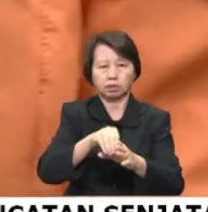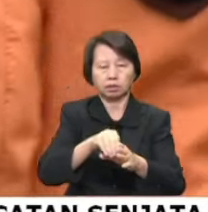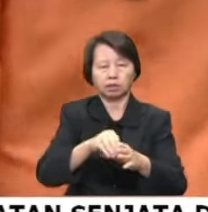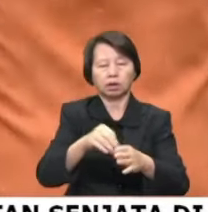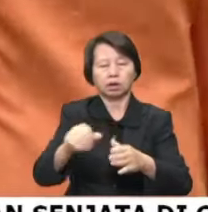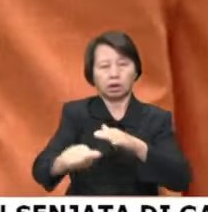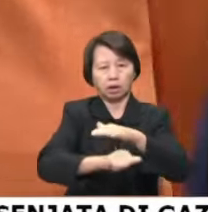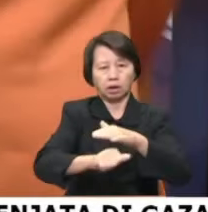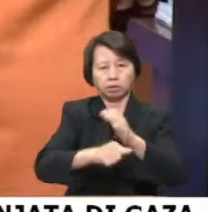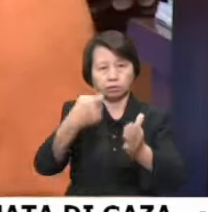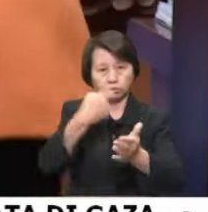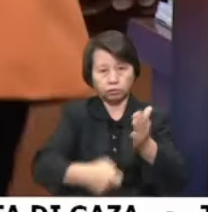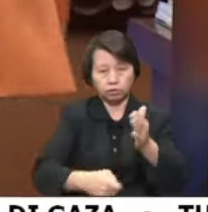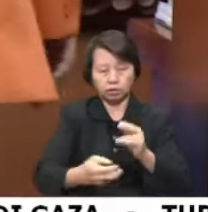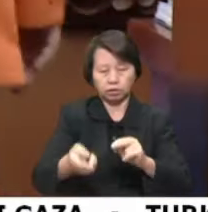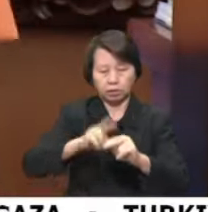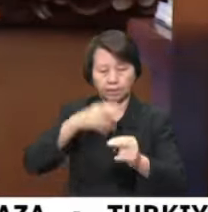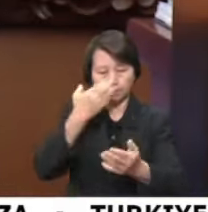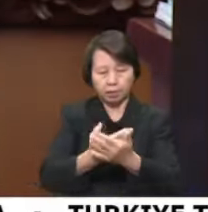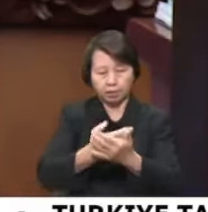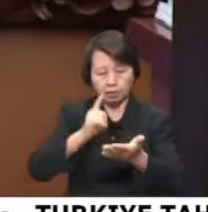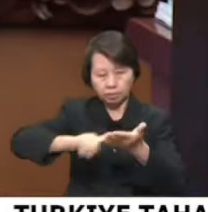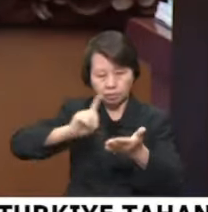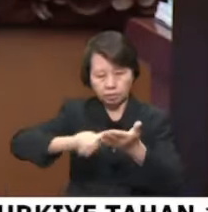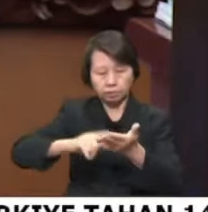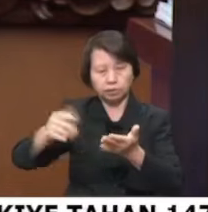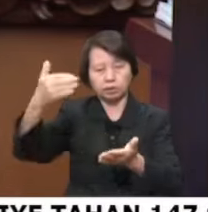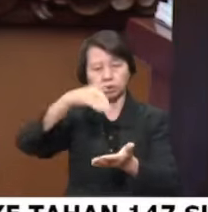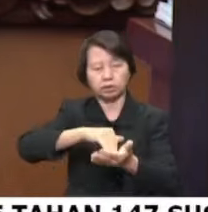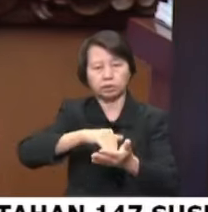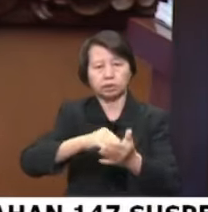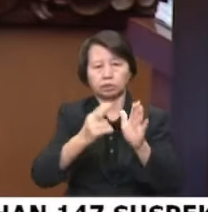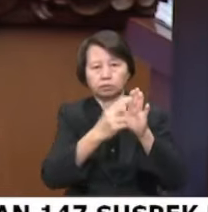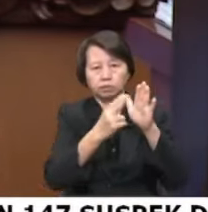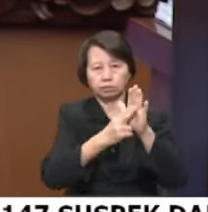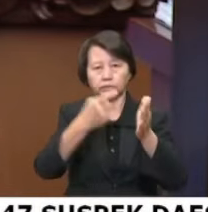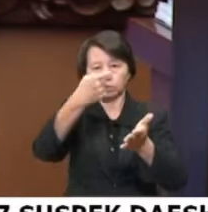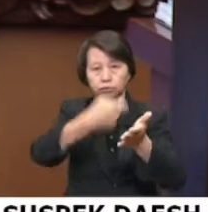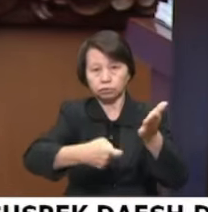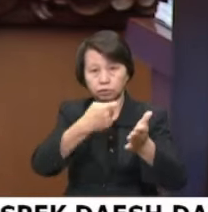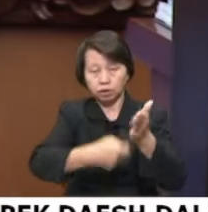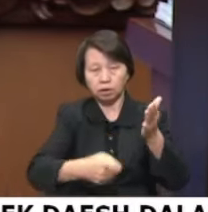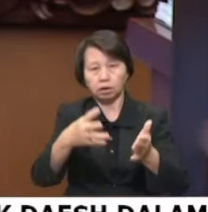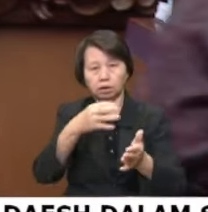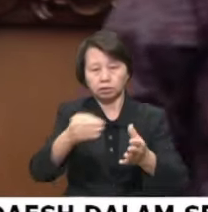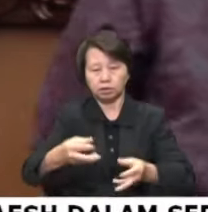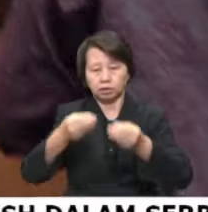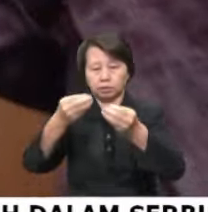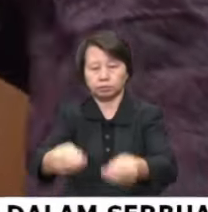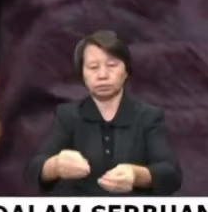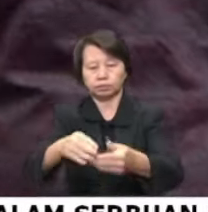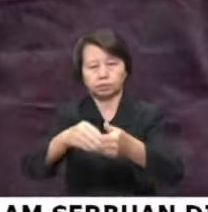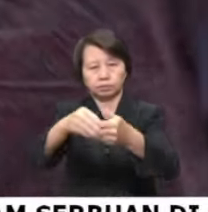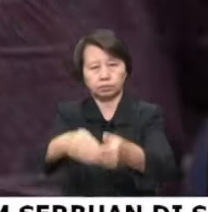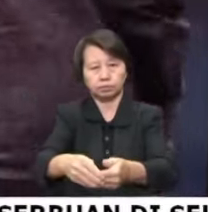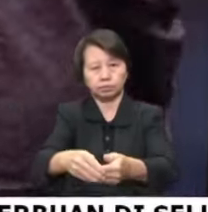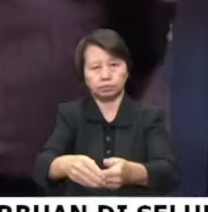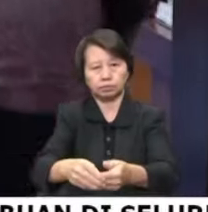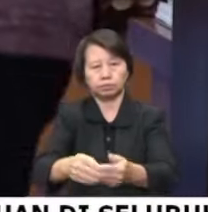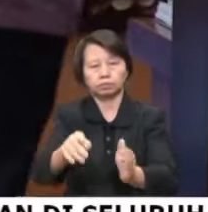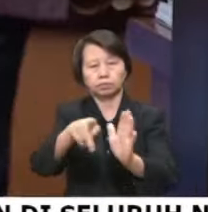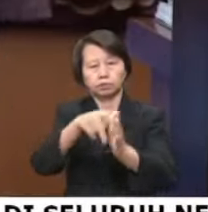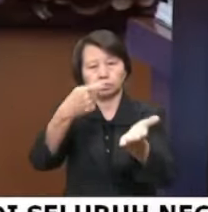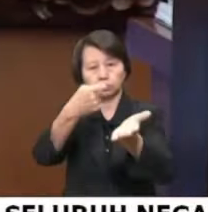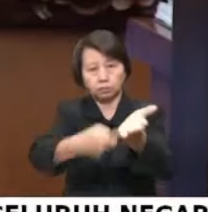cukai, menambah baik dan menyemak semula struktur dan perundangan cukai serta pemberian insentif